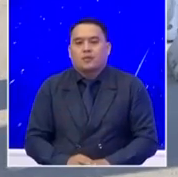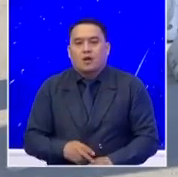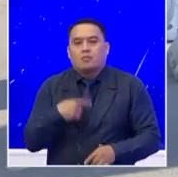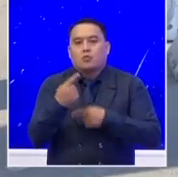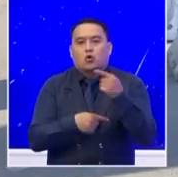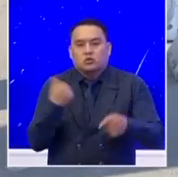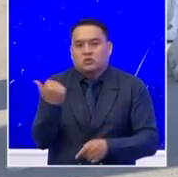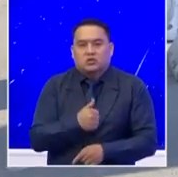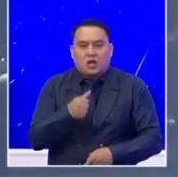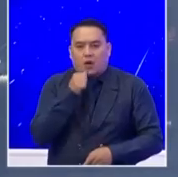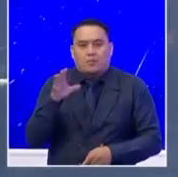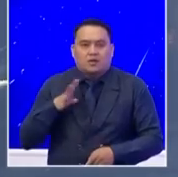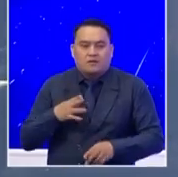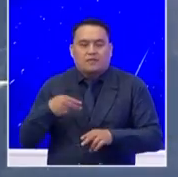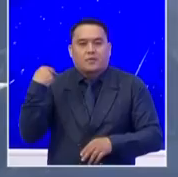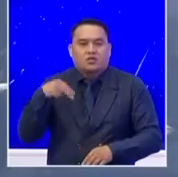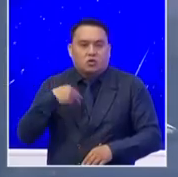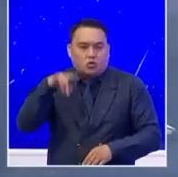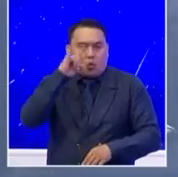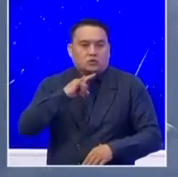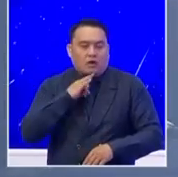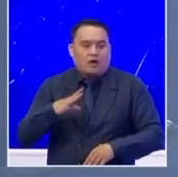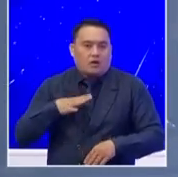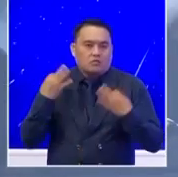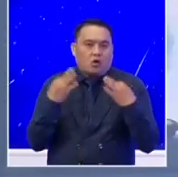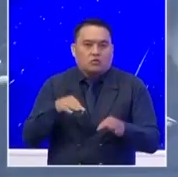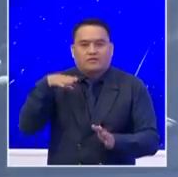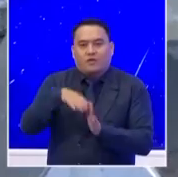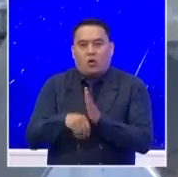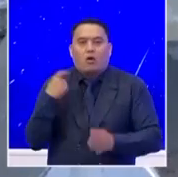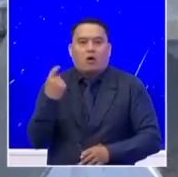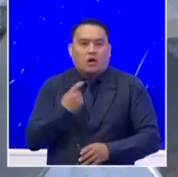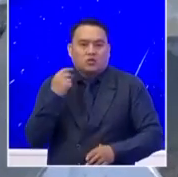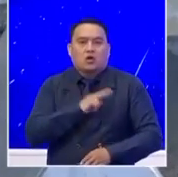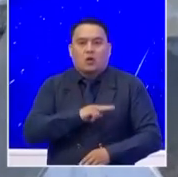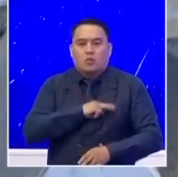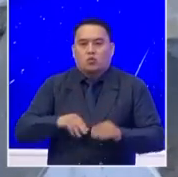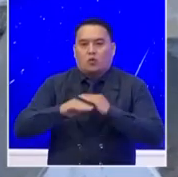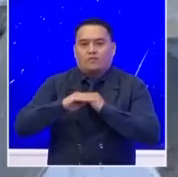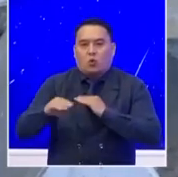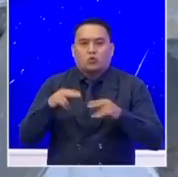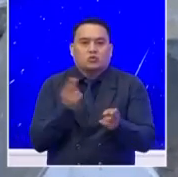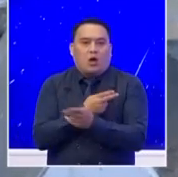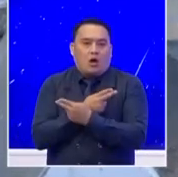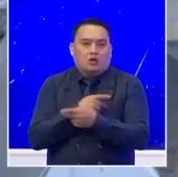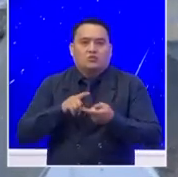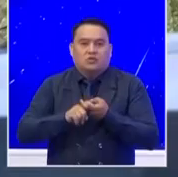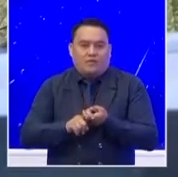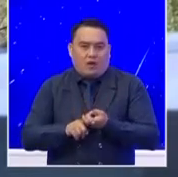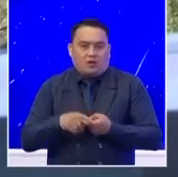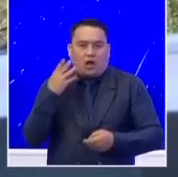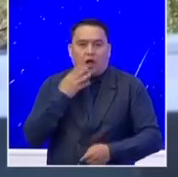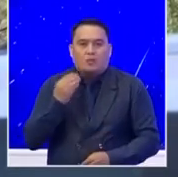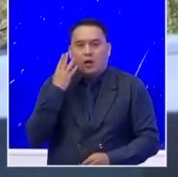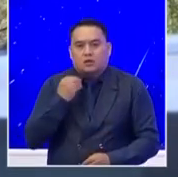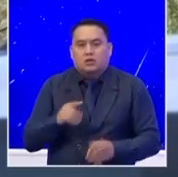по поручению президента страны Касым-Жомарта Токаева разрешено ведение хозяйственных работ на дачных участках, в связи с чем жители